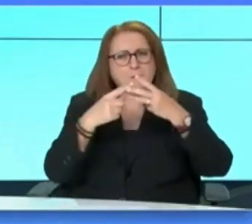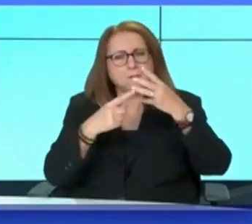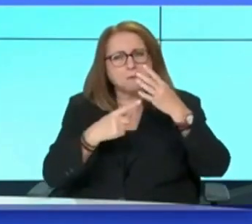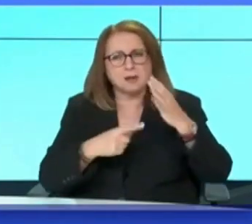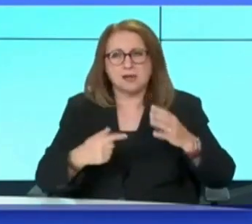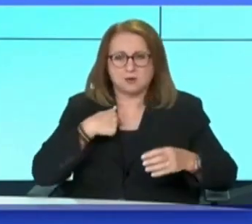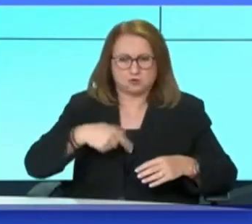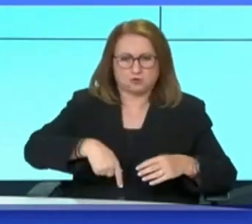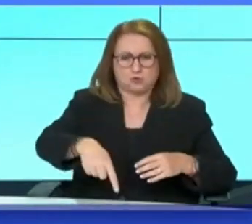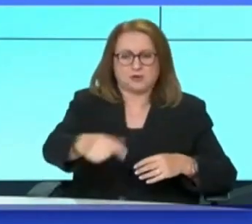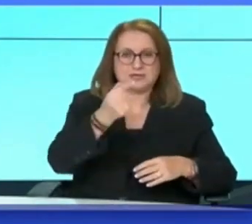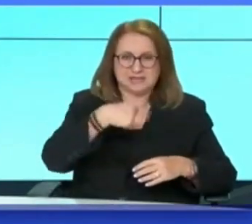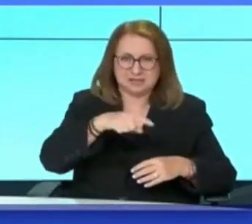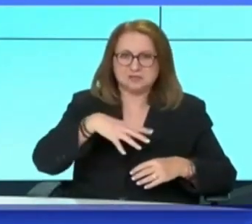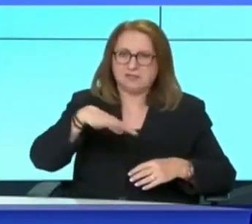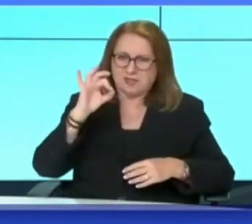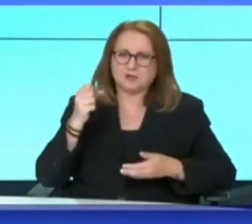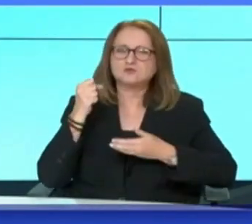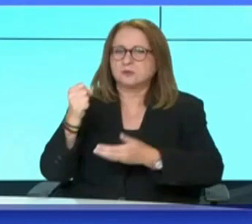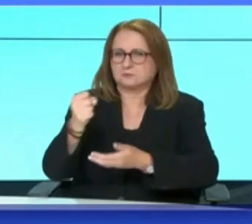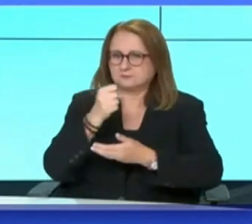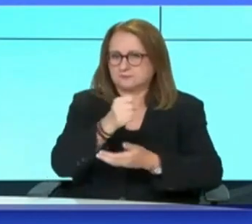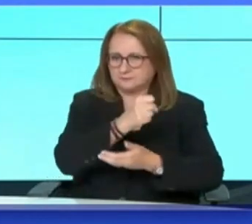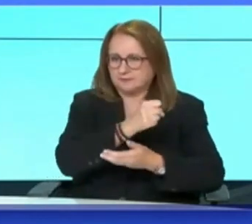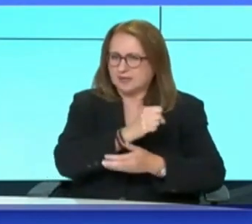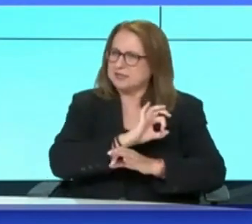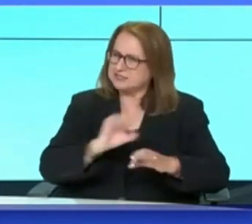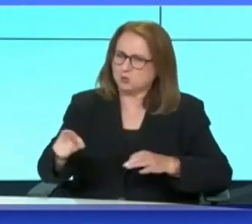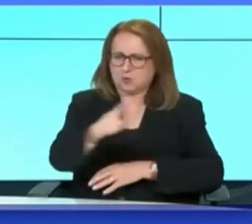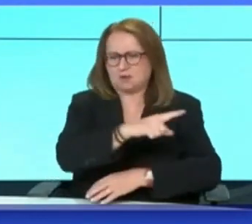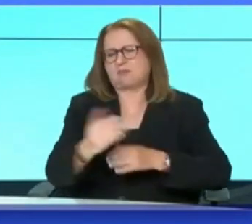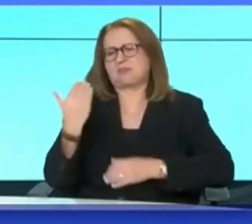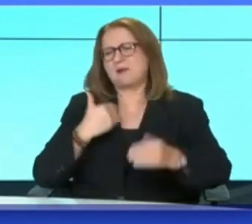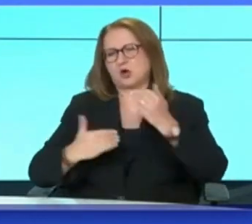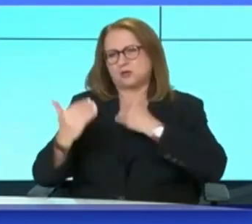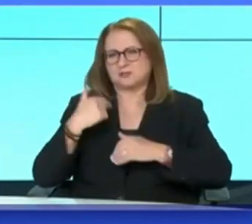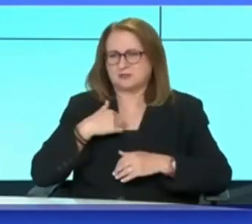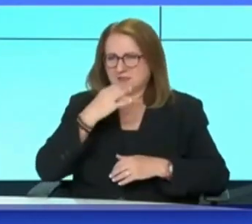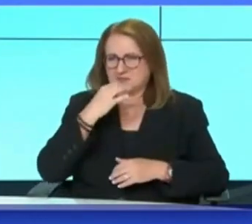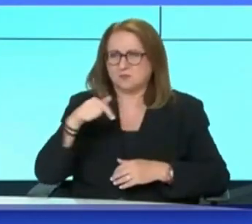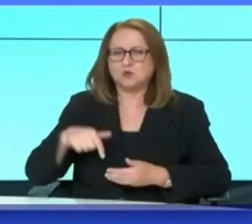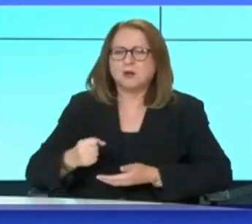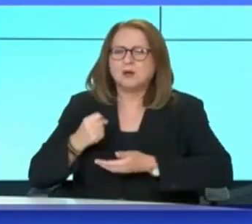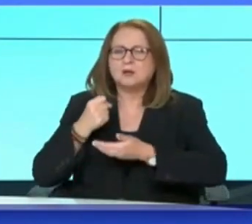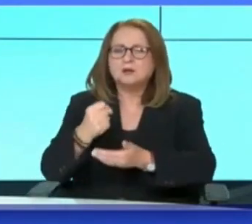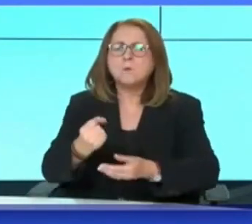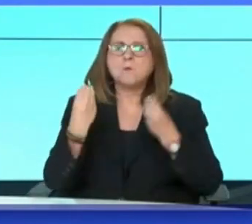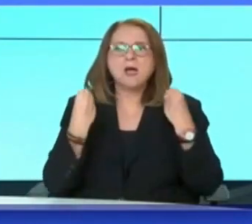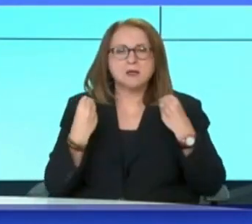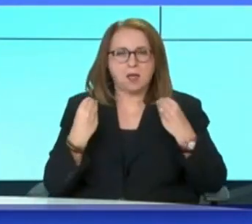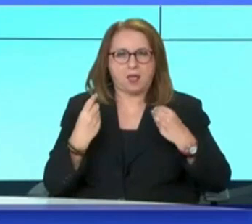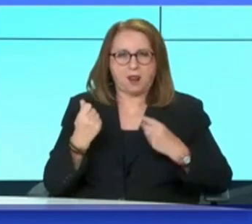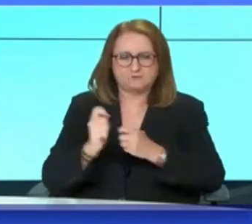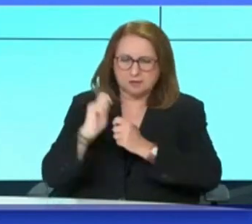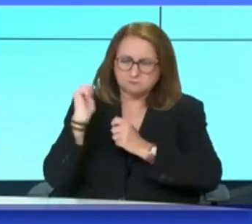Όπως είδατε, θα έχουμε την ευκαιρία να το συζητήσουμε και στη συνέχεια φαντάζομαι, οι ενισχύσεις είναι πιο γενναίες από κάθε άλλη φορά. Αφορούν όλους τους